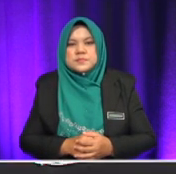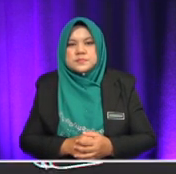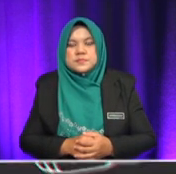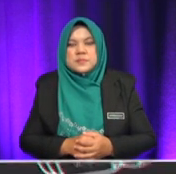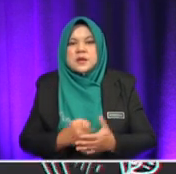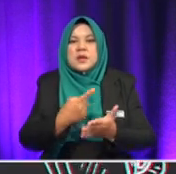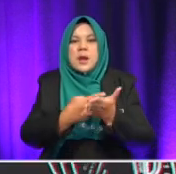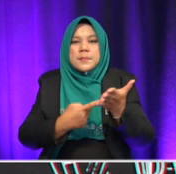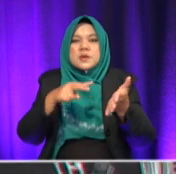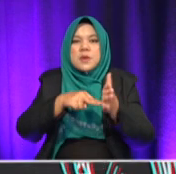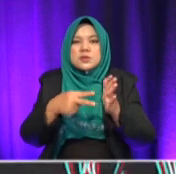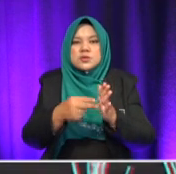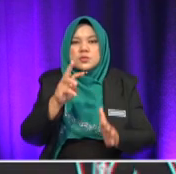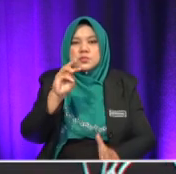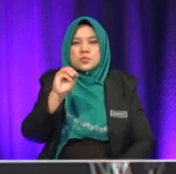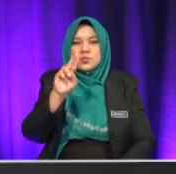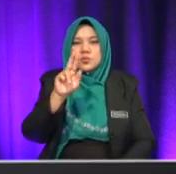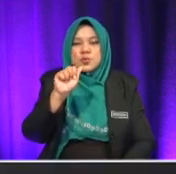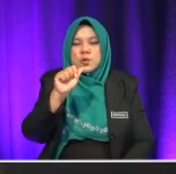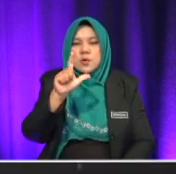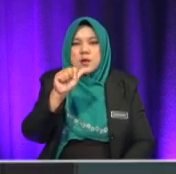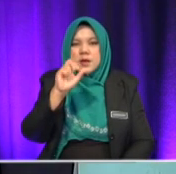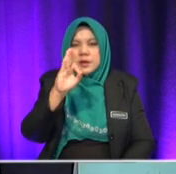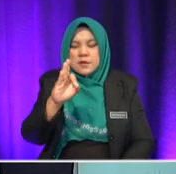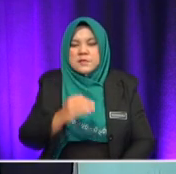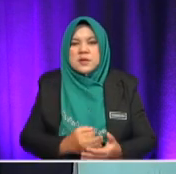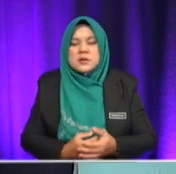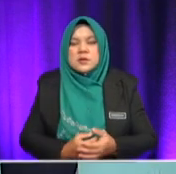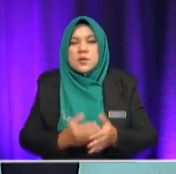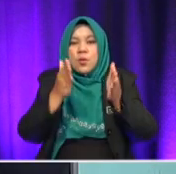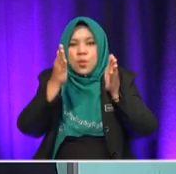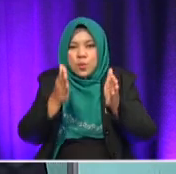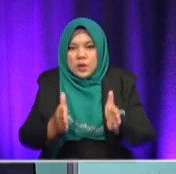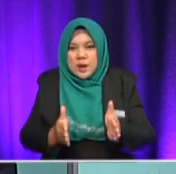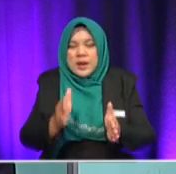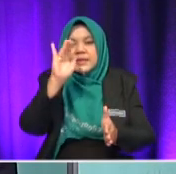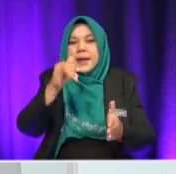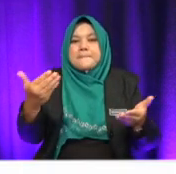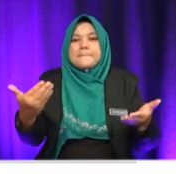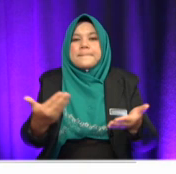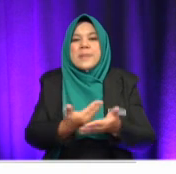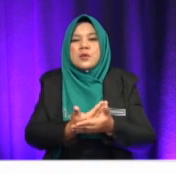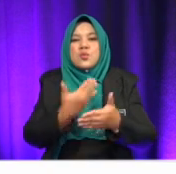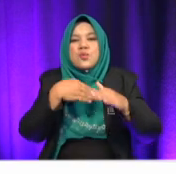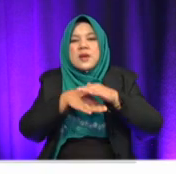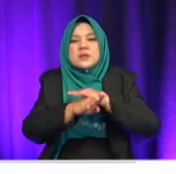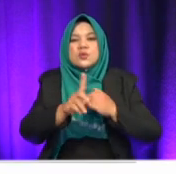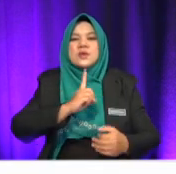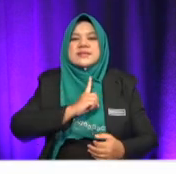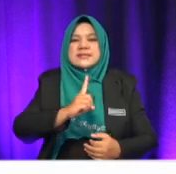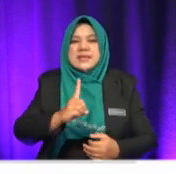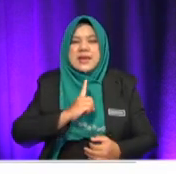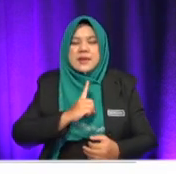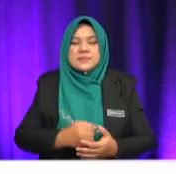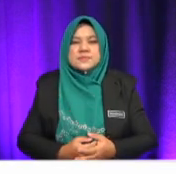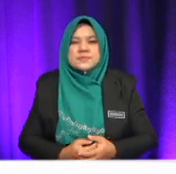pengertian supaya lebih paham Oke mualaf yaitu orang yang baru memeluk Islam ya pengalaman